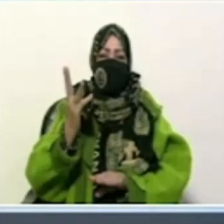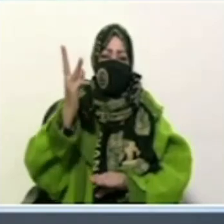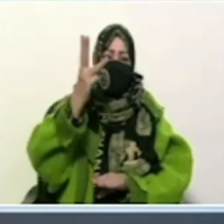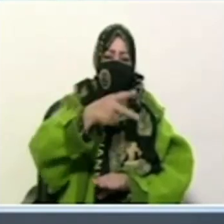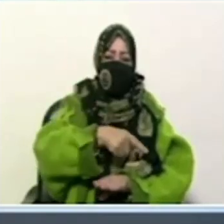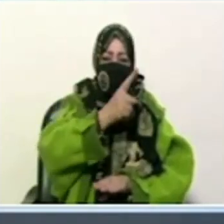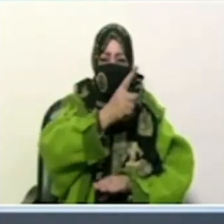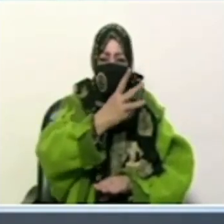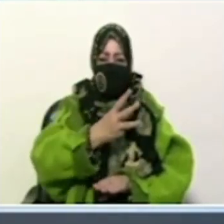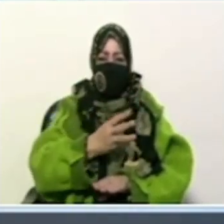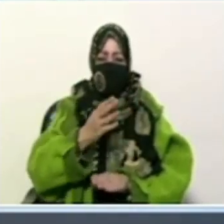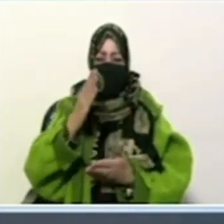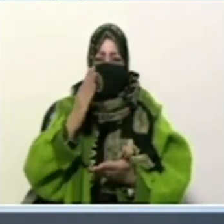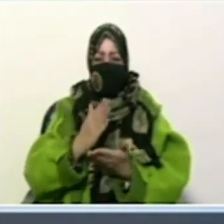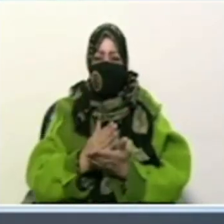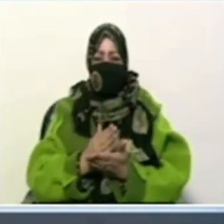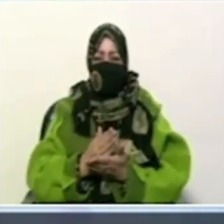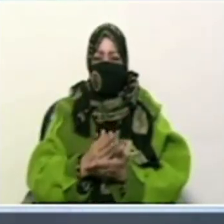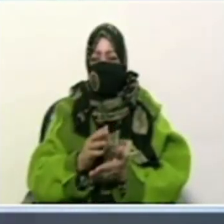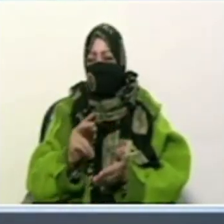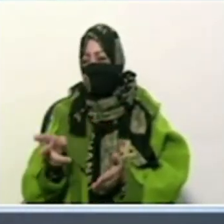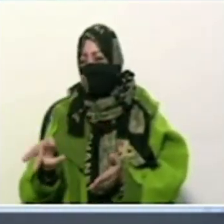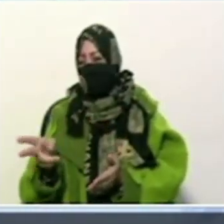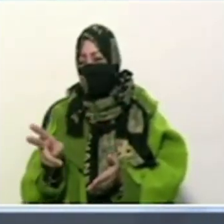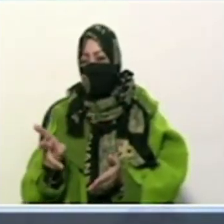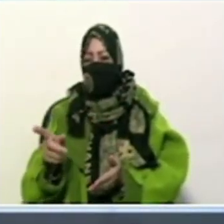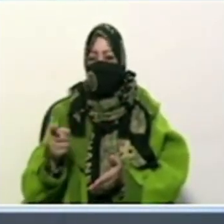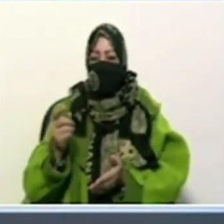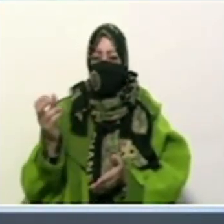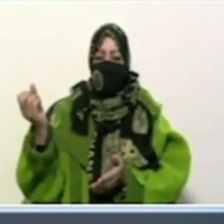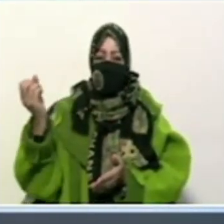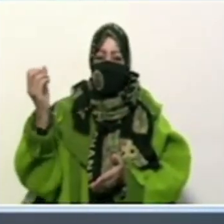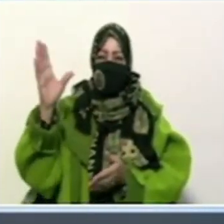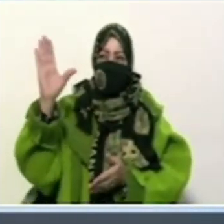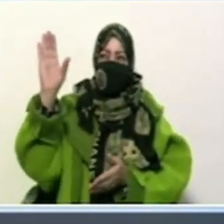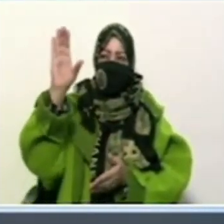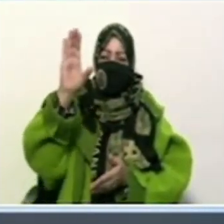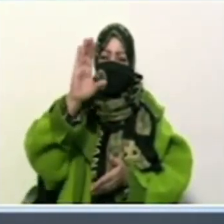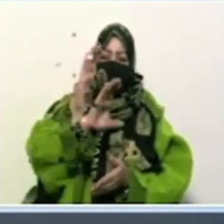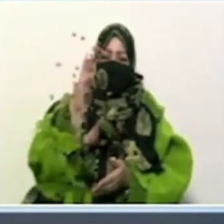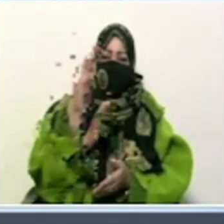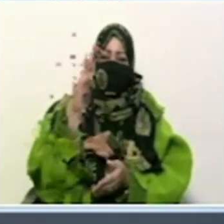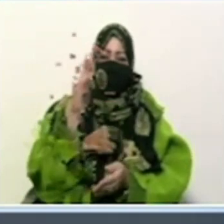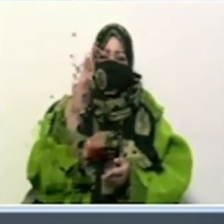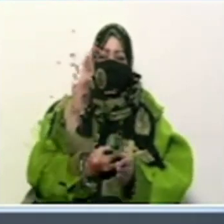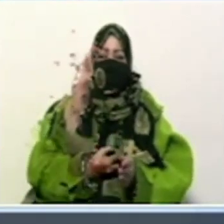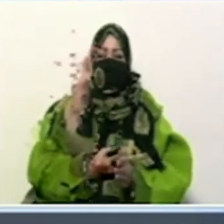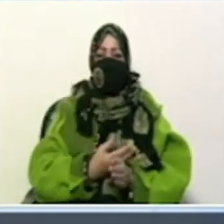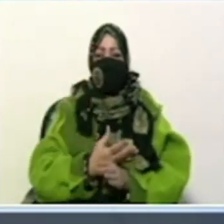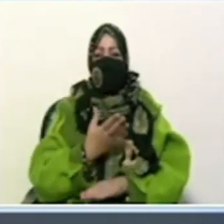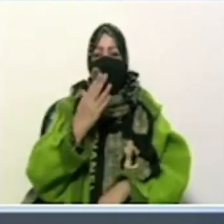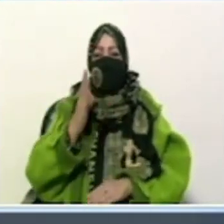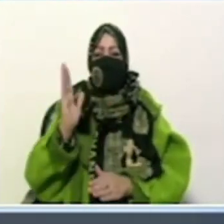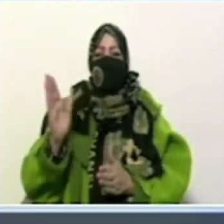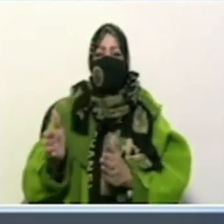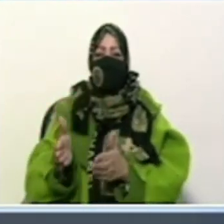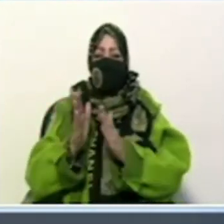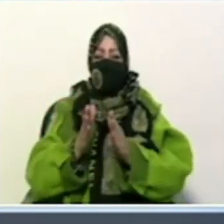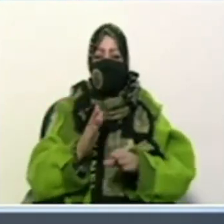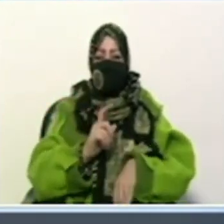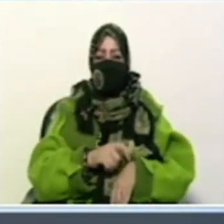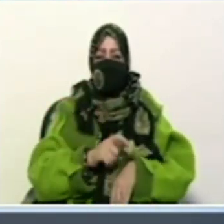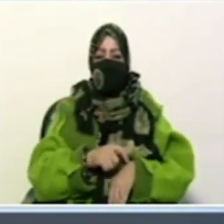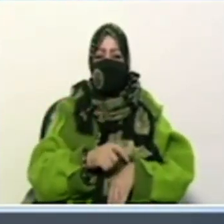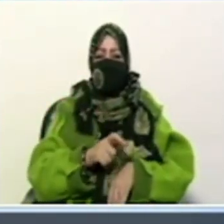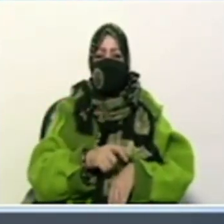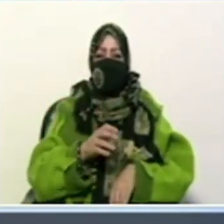يقسم هذه الساعات على 3، فالجزء الأخير الثالث هذا أفضل مما قبله، وبالأخص